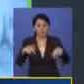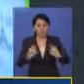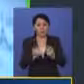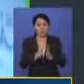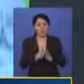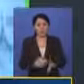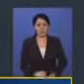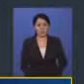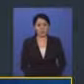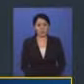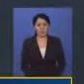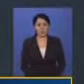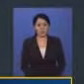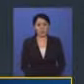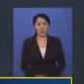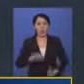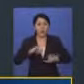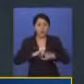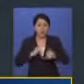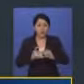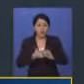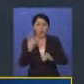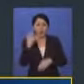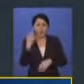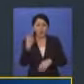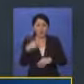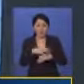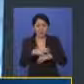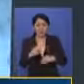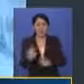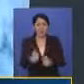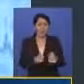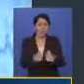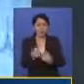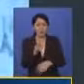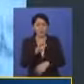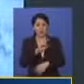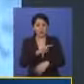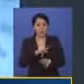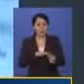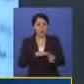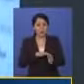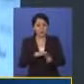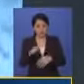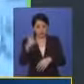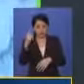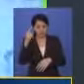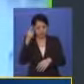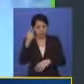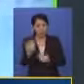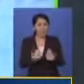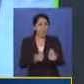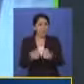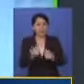сұрады. Өскемен, Алматы, Көкшетау қалаларында шаңғы тебу кешендері толығымен жұмыс істеп жатыр. Ойлап қарасақ, шаңғы